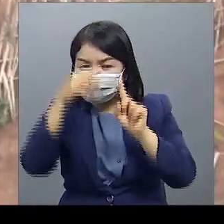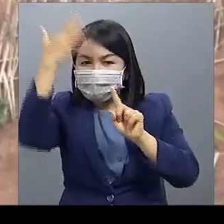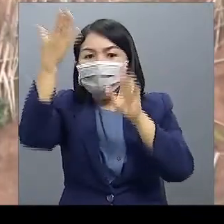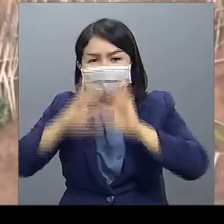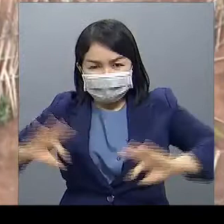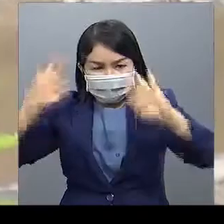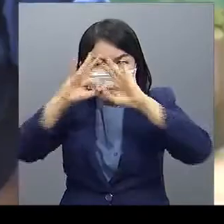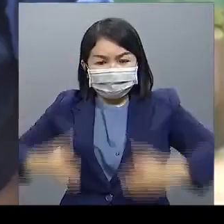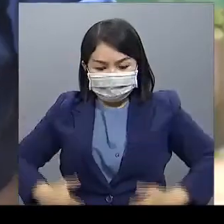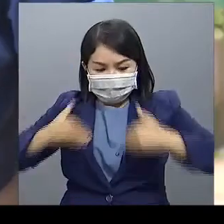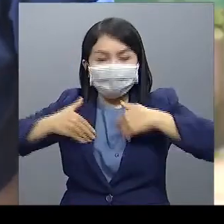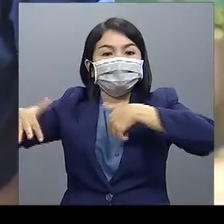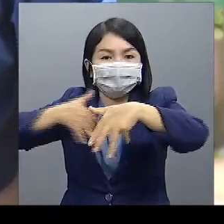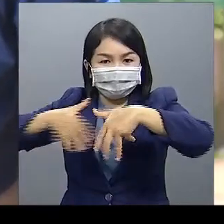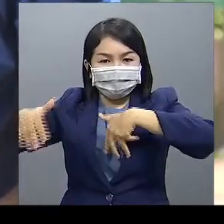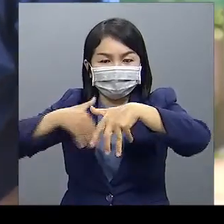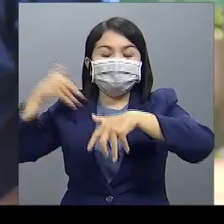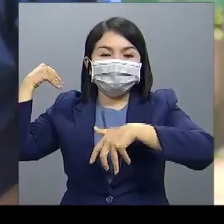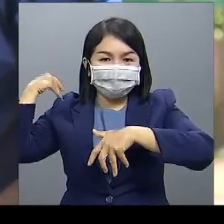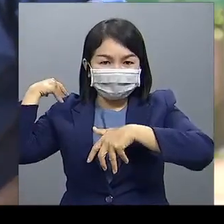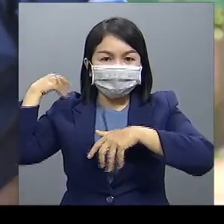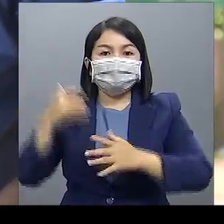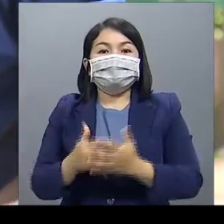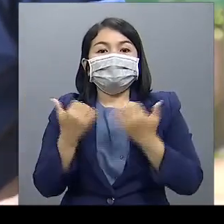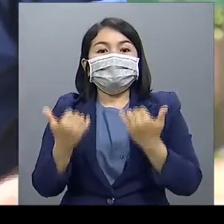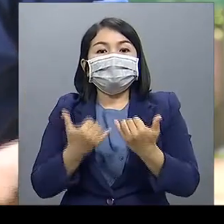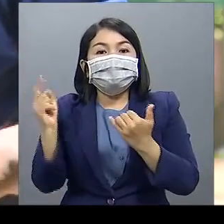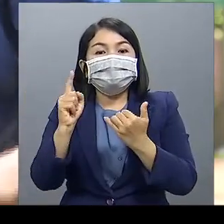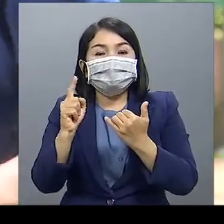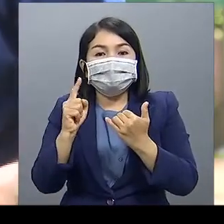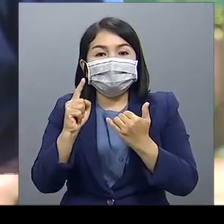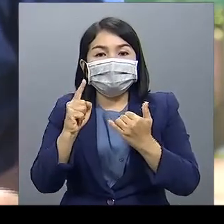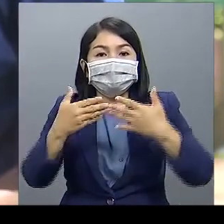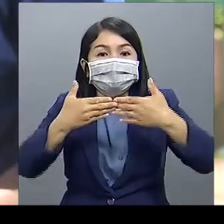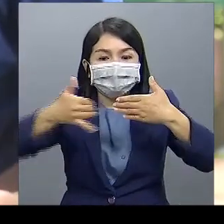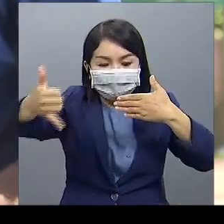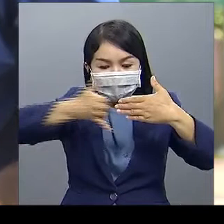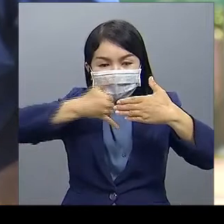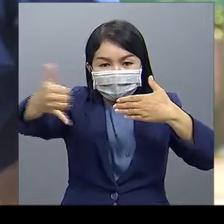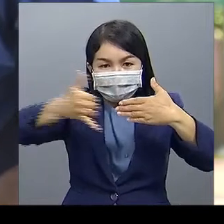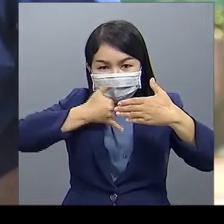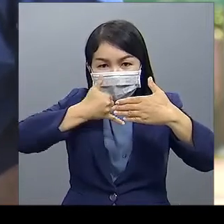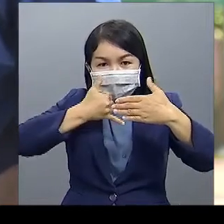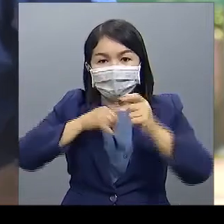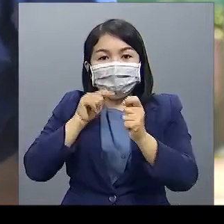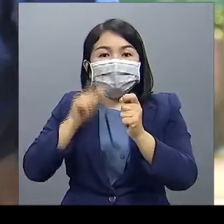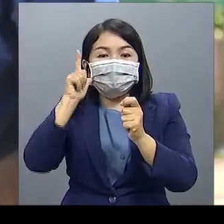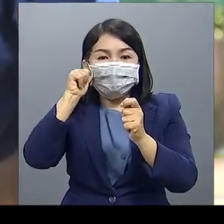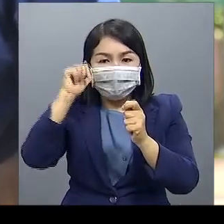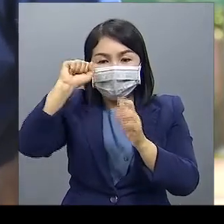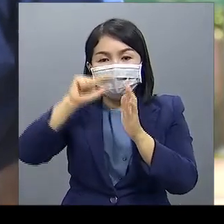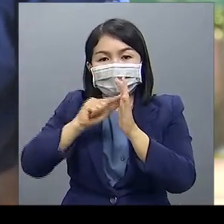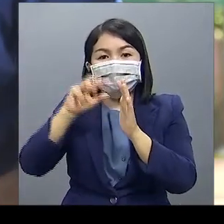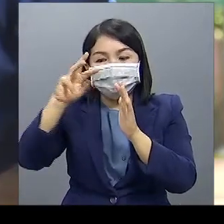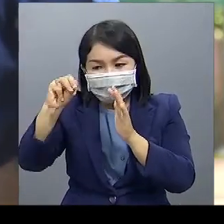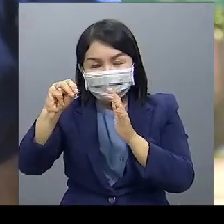ครับส่วนที่ทางเข้าออกที่แม่สามแลบนะครับแล้วก็บ้านท่าตะฟังตอนนี้ยังคง